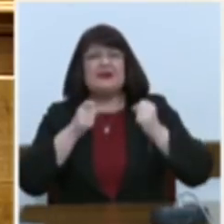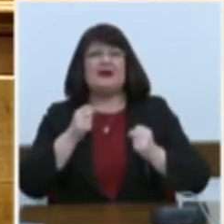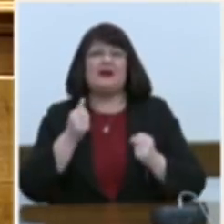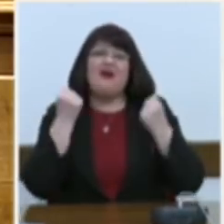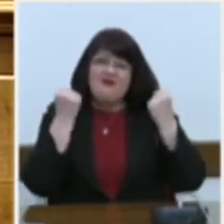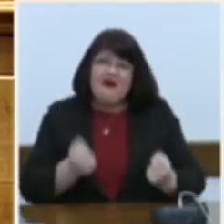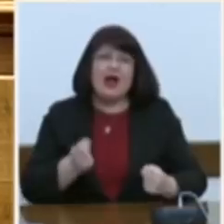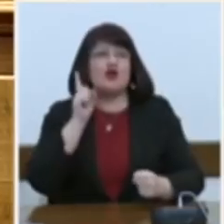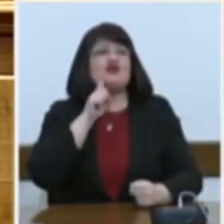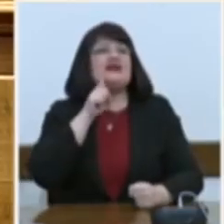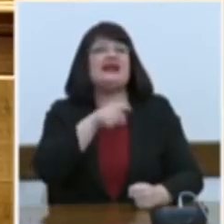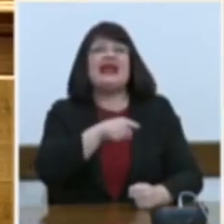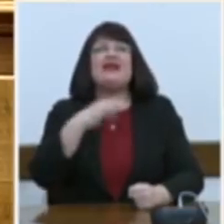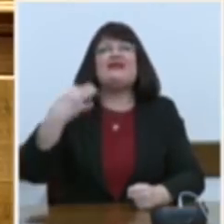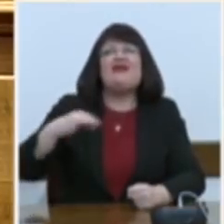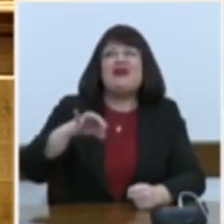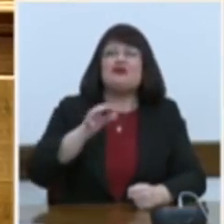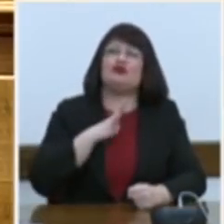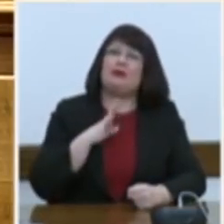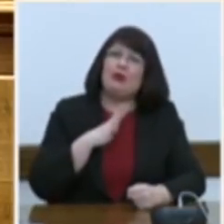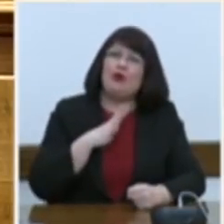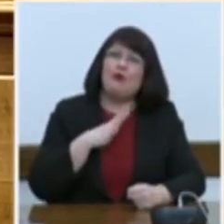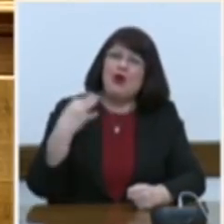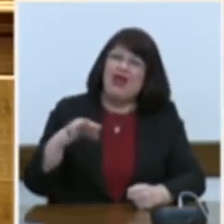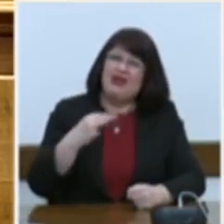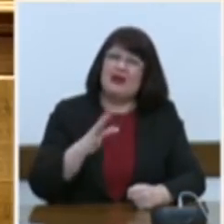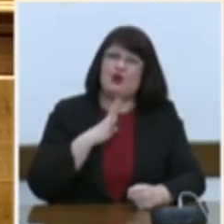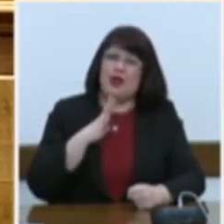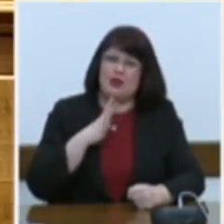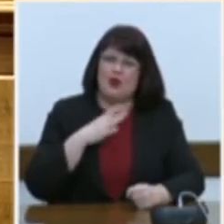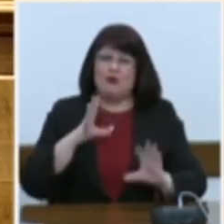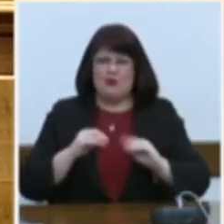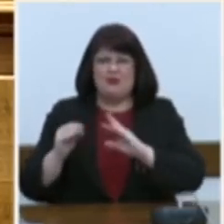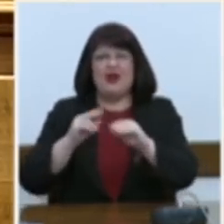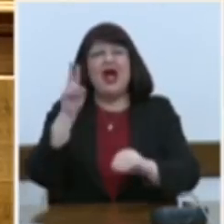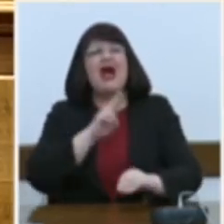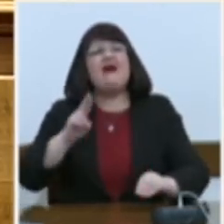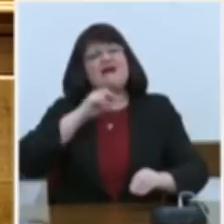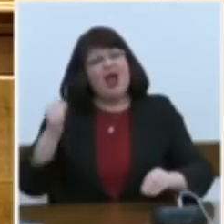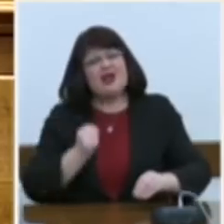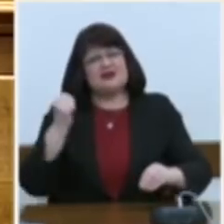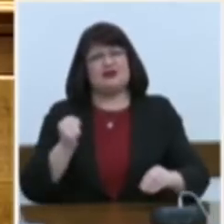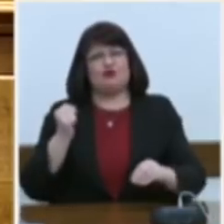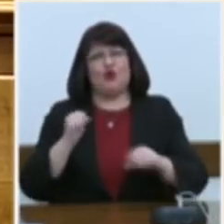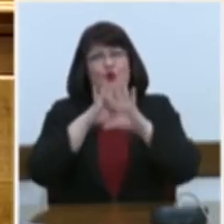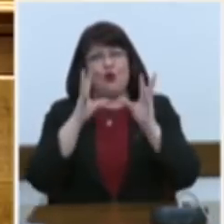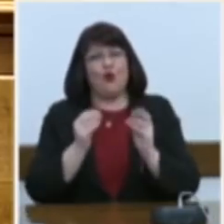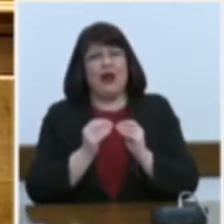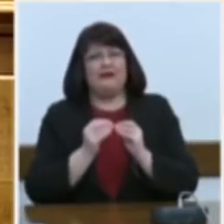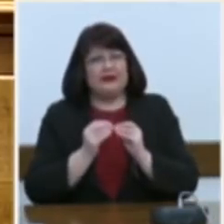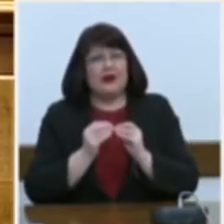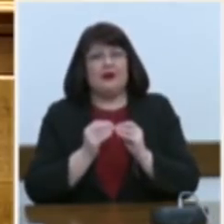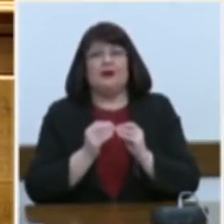άλλων κοινωνικά ευάλωτων ανθρώπων, όσα αναπαράγουν το ρατσισμό, δεν αποτελεί γενικά και αφηρημένα, όπως